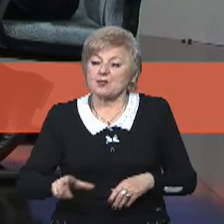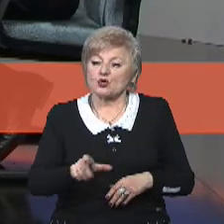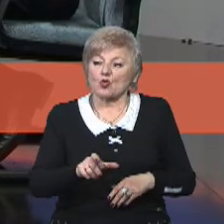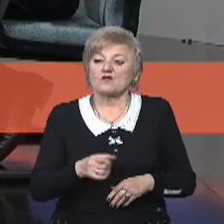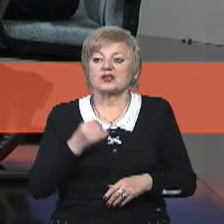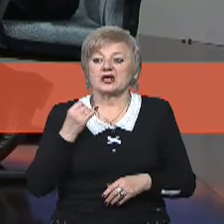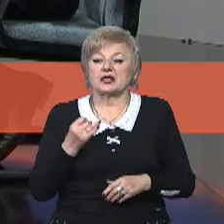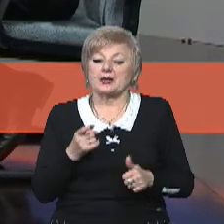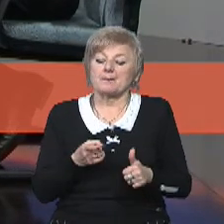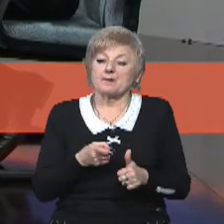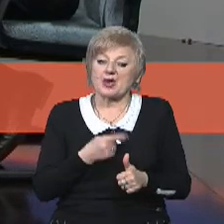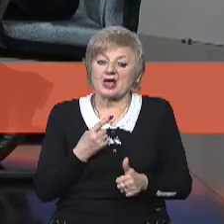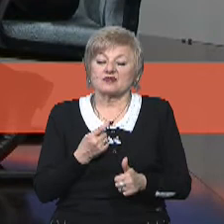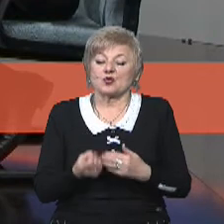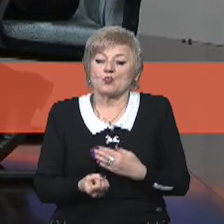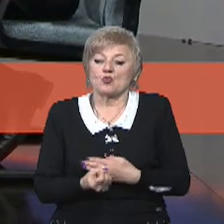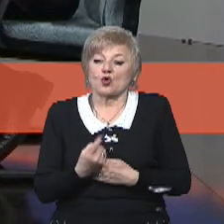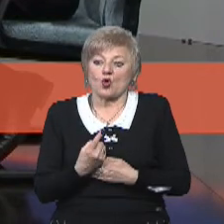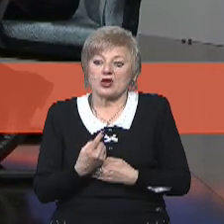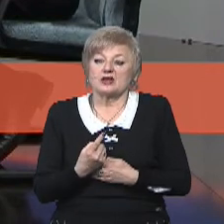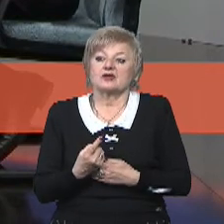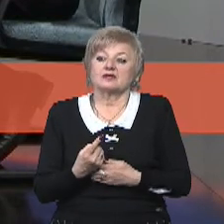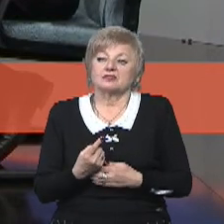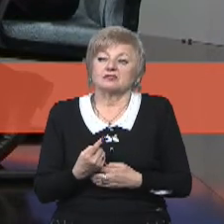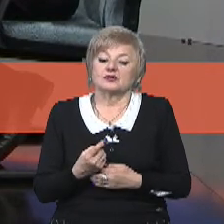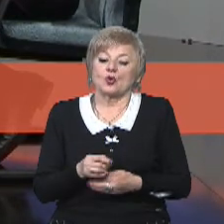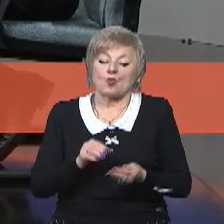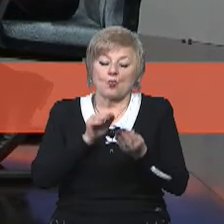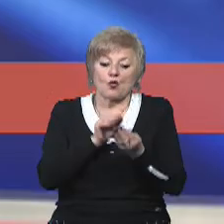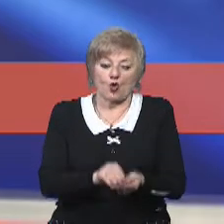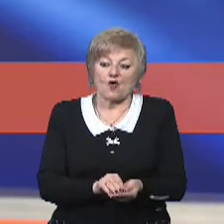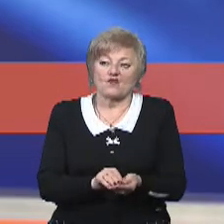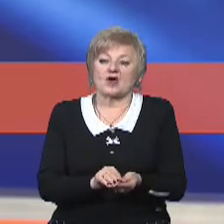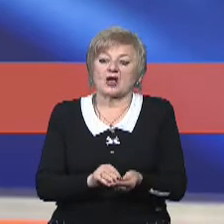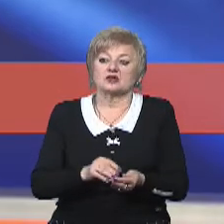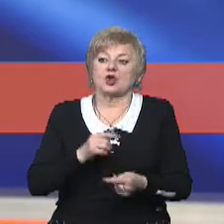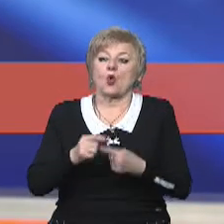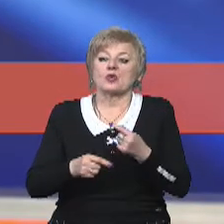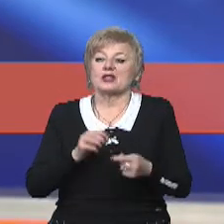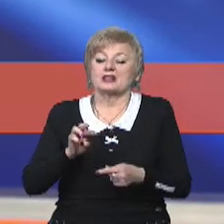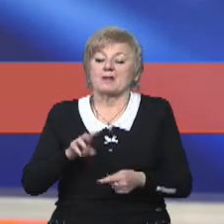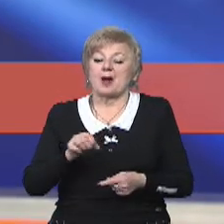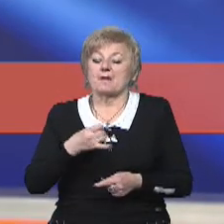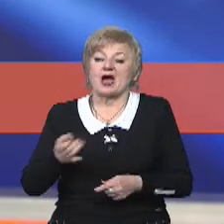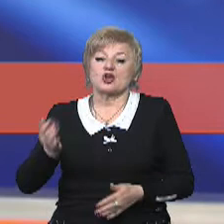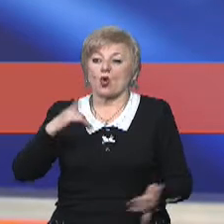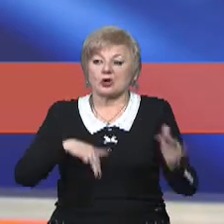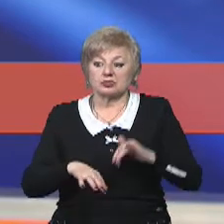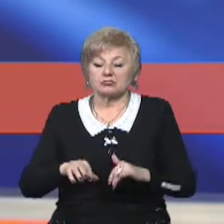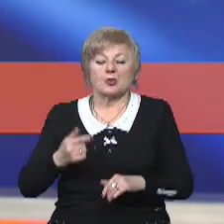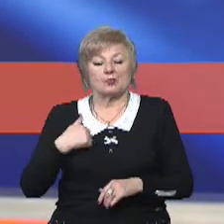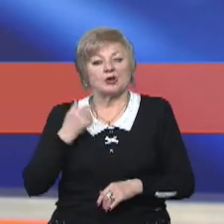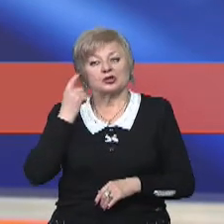і перших проявів скіфського поховального обряду безпосередньо на Мамай-горі. Раніше ми